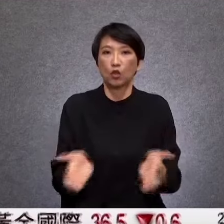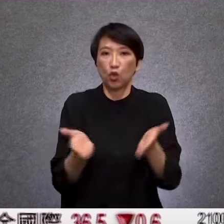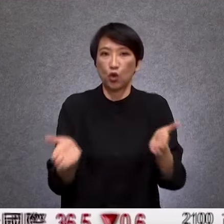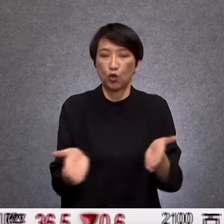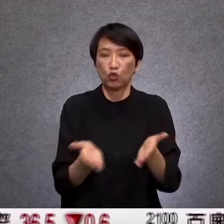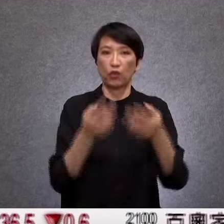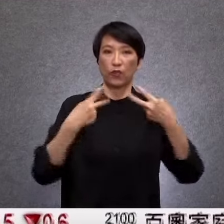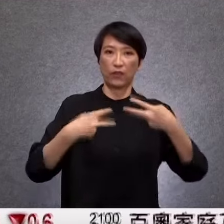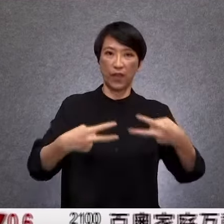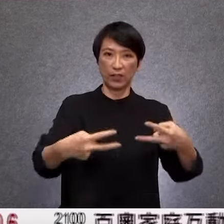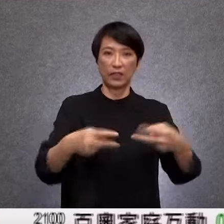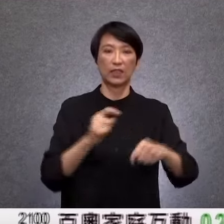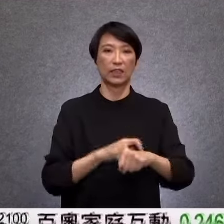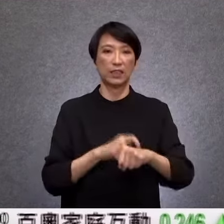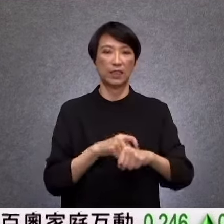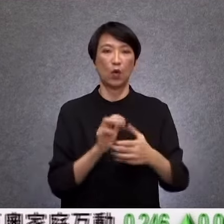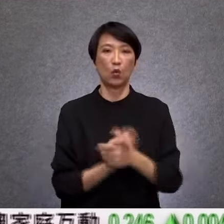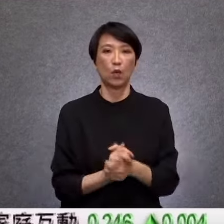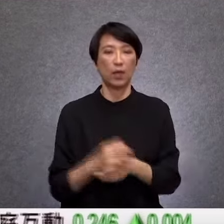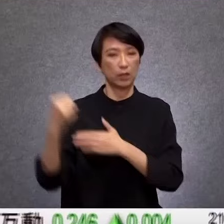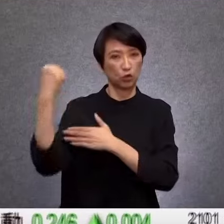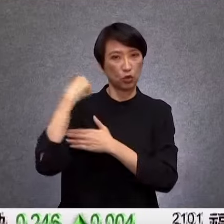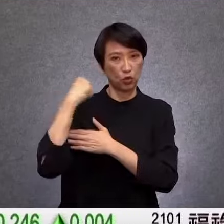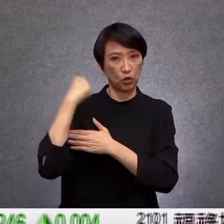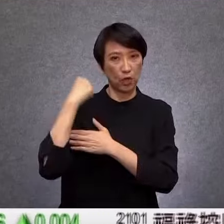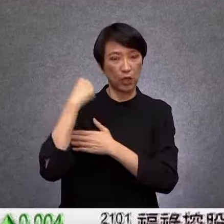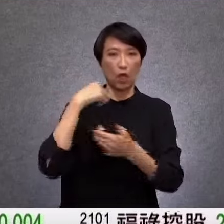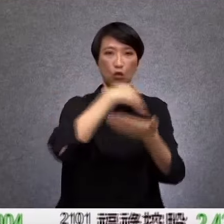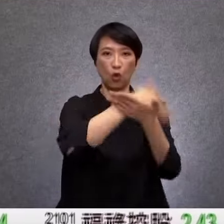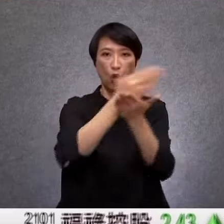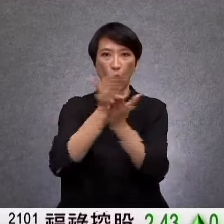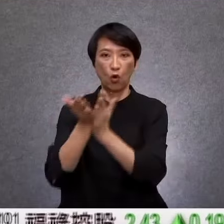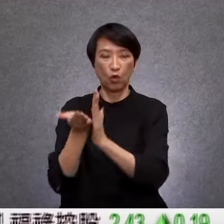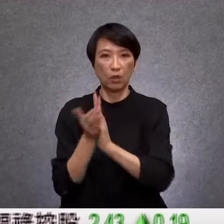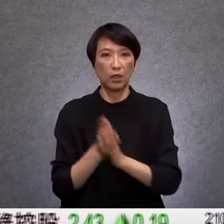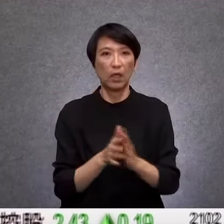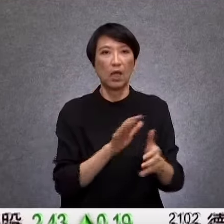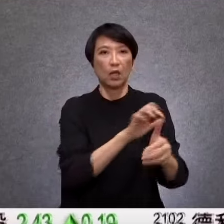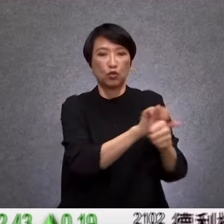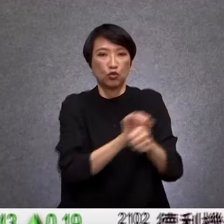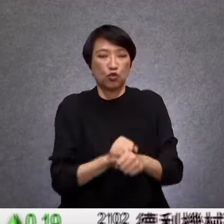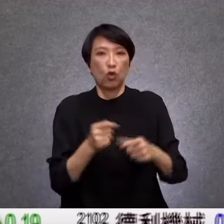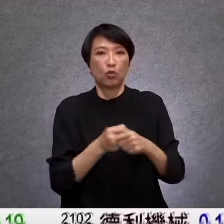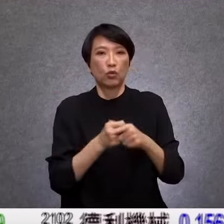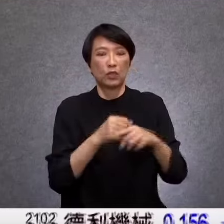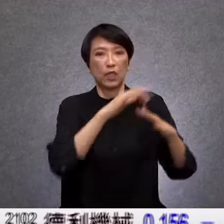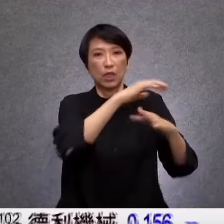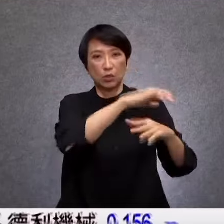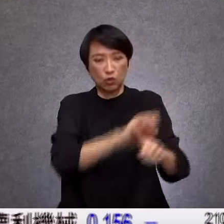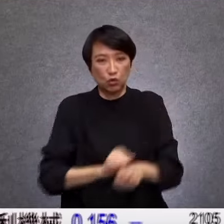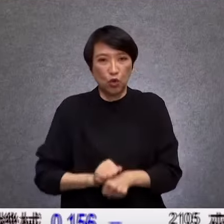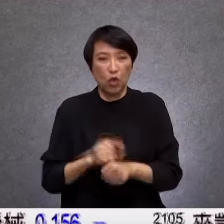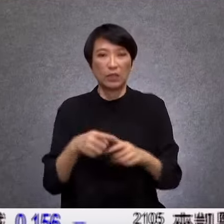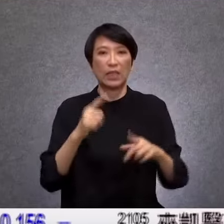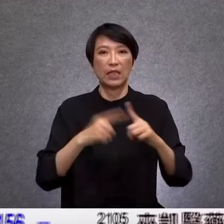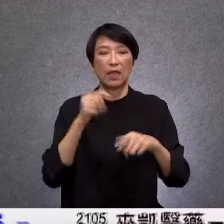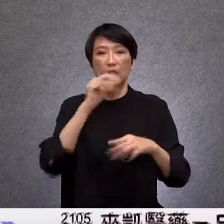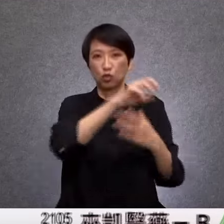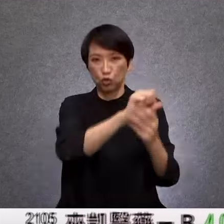得咧，喺我哋去推進我哋嘅發展嘅時候咧，我哋係要盡力全方位搶企